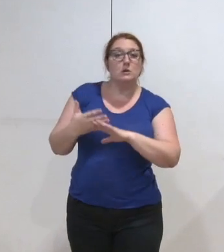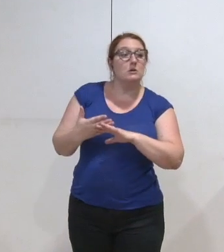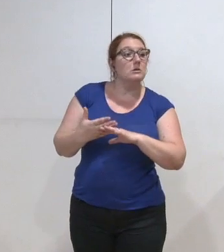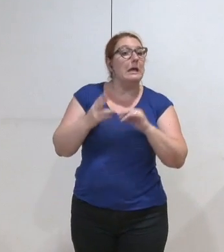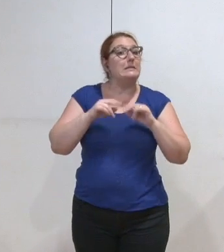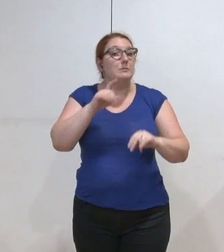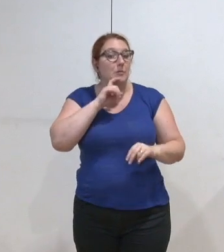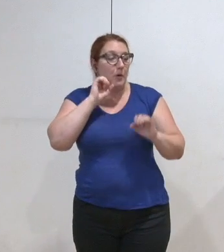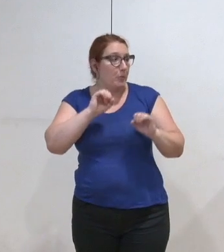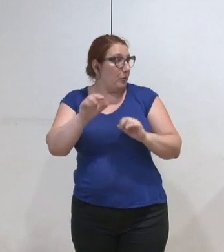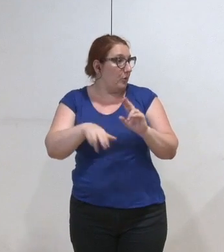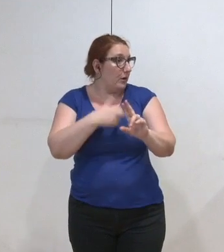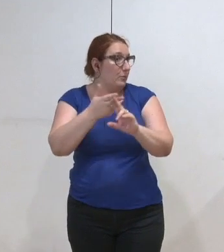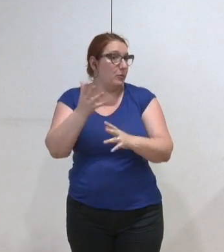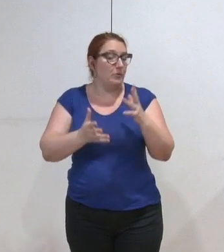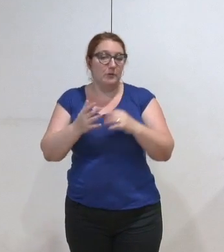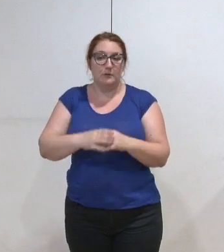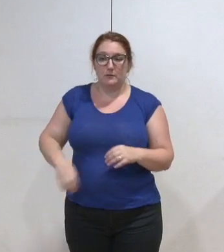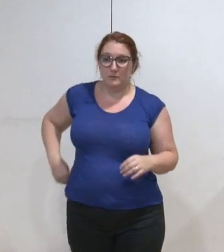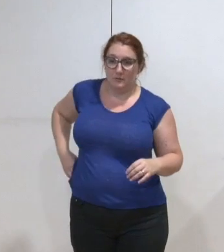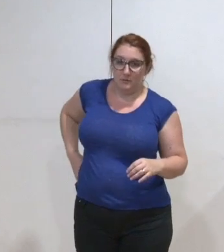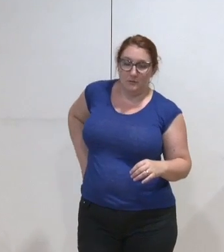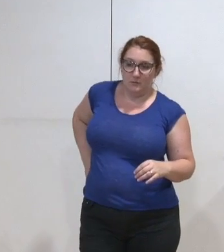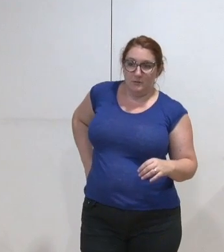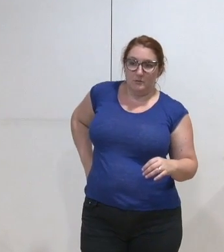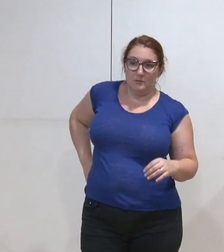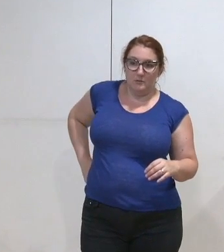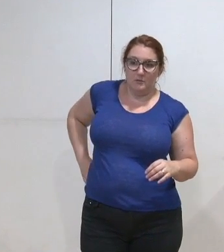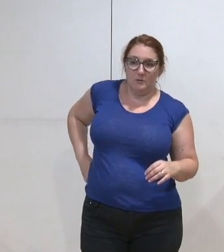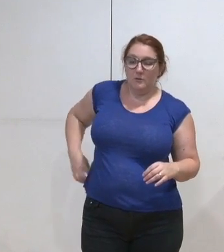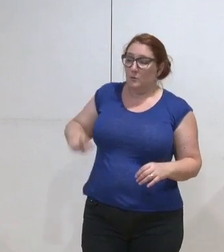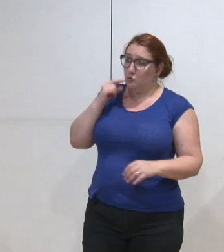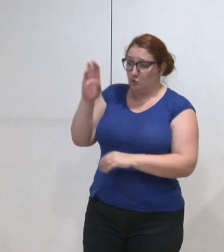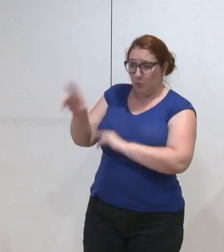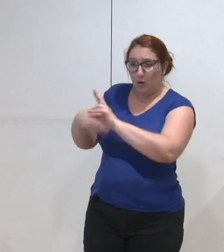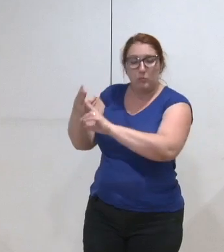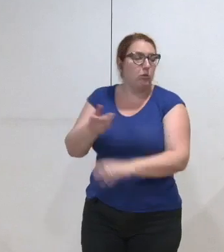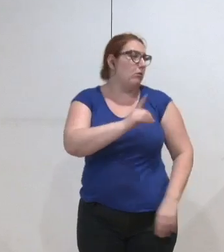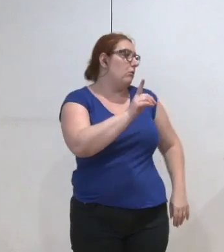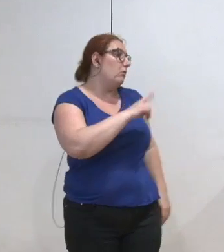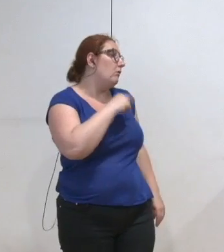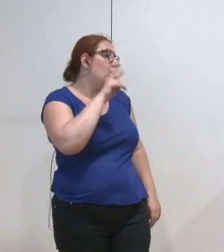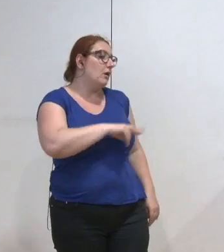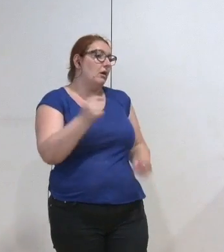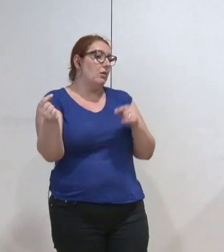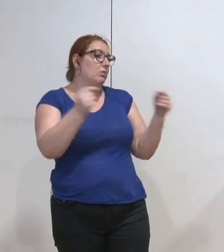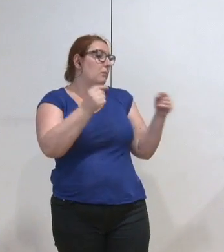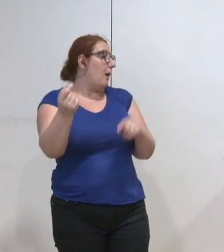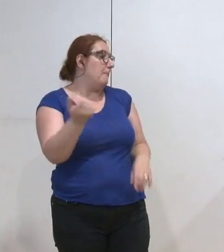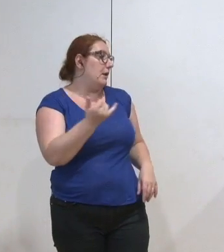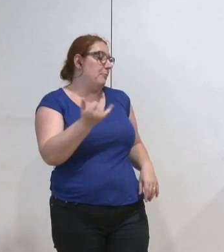monsieur bon voulait rajouter un non je suis pas sûr que nous gagnons à rentrer dans ces